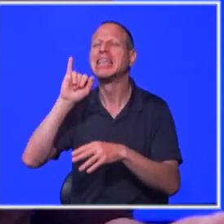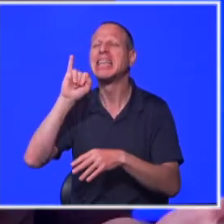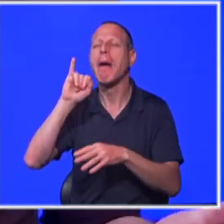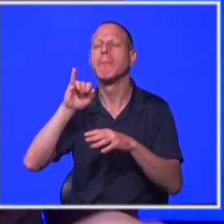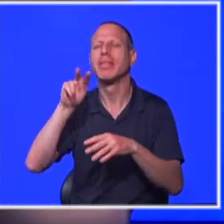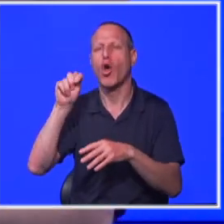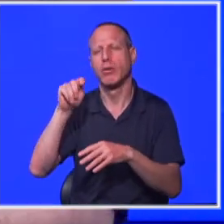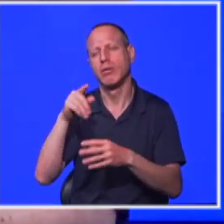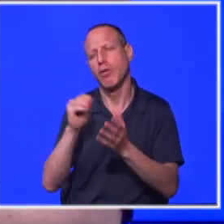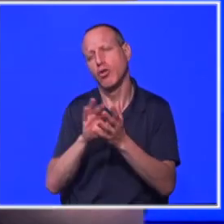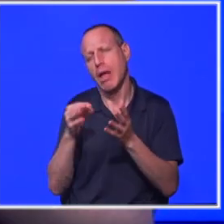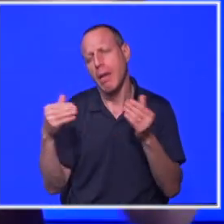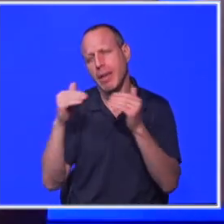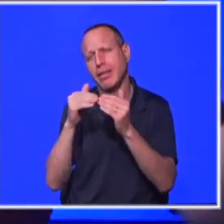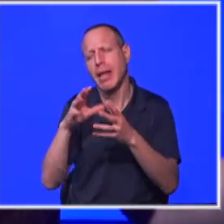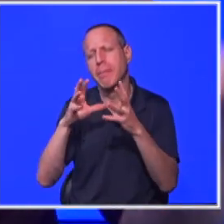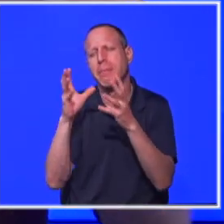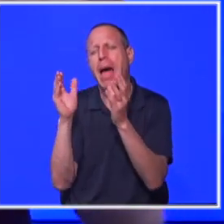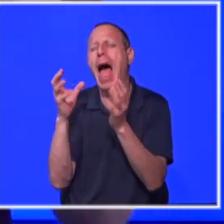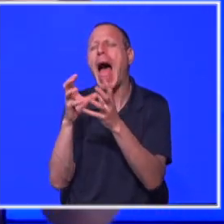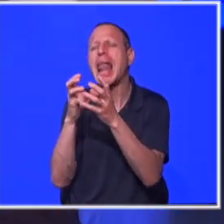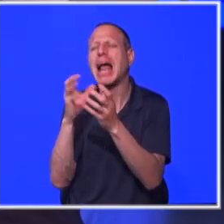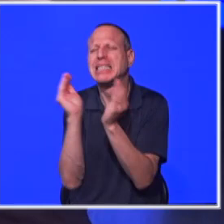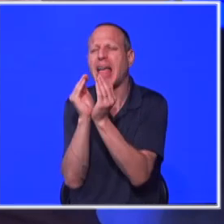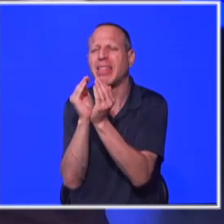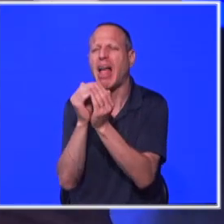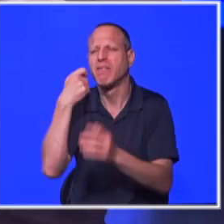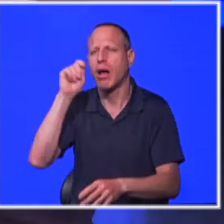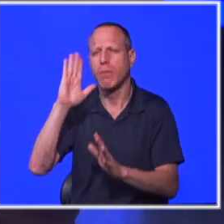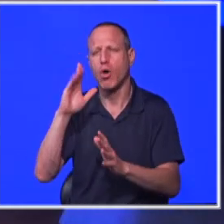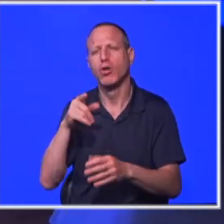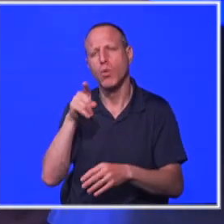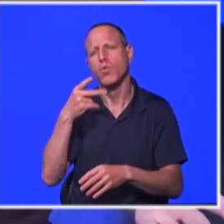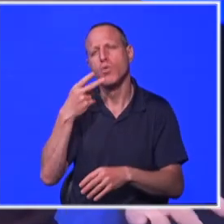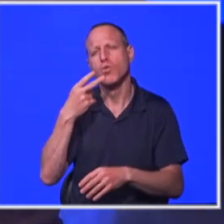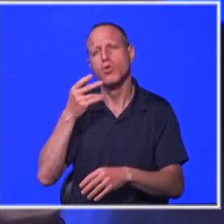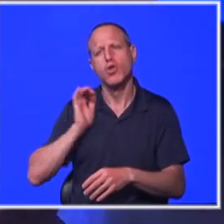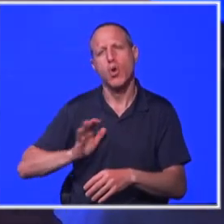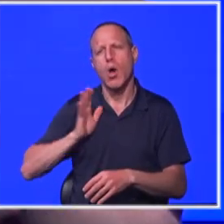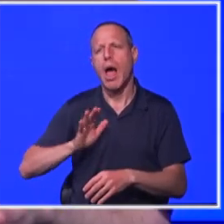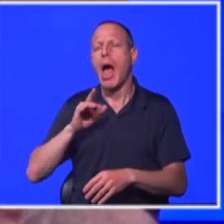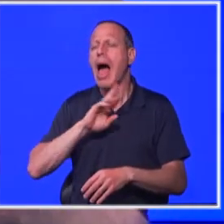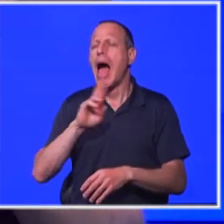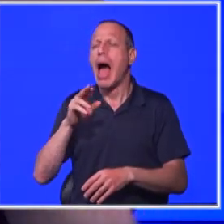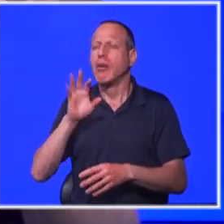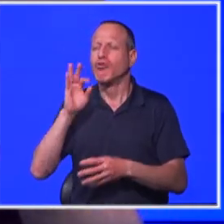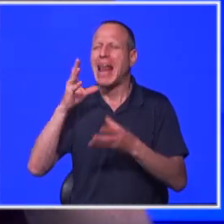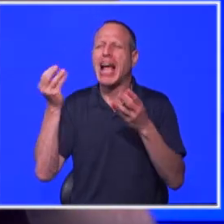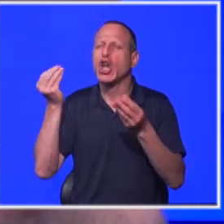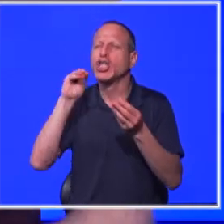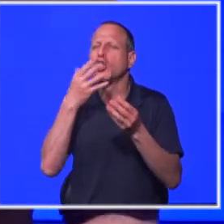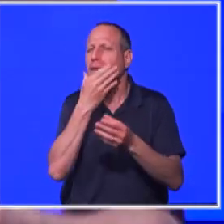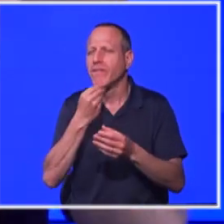ויקרים מאוד. בישראל זה נחשב פרי יוקרה, שגם כאן נועד יותר לקישוט מאשר לאכילה. בפועל, אין